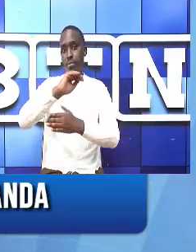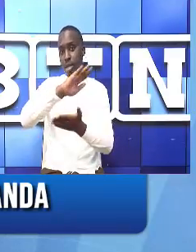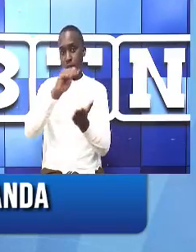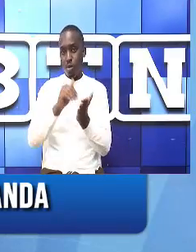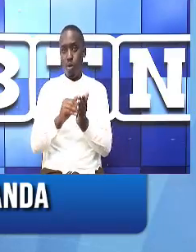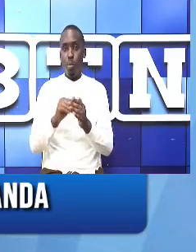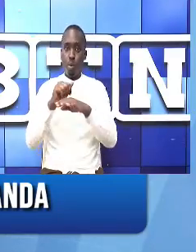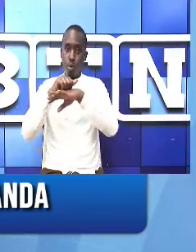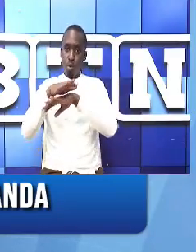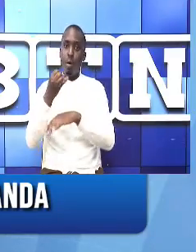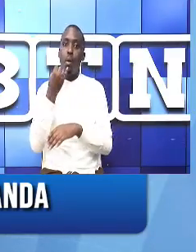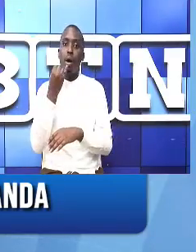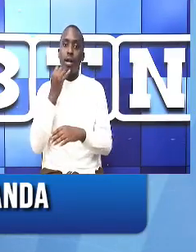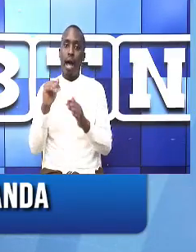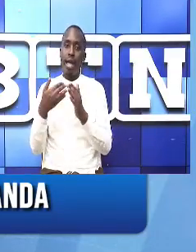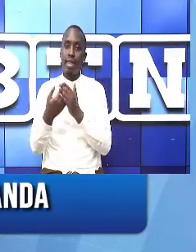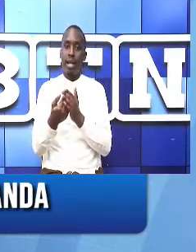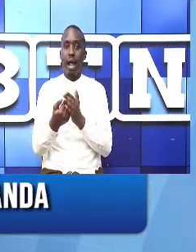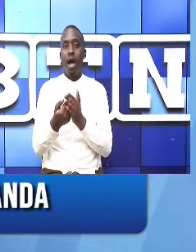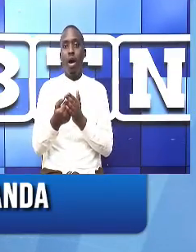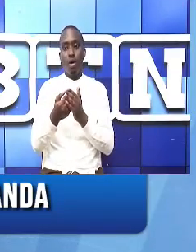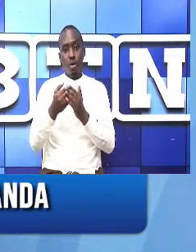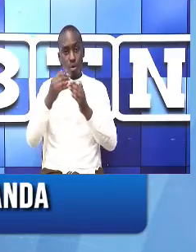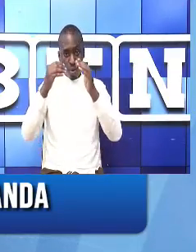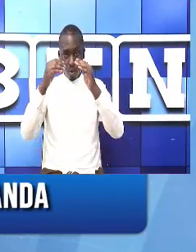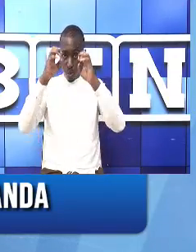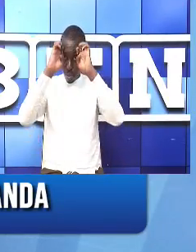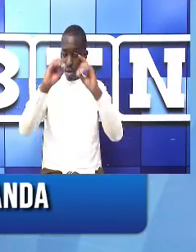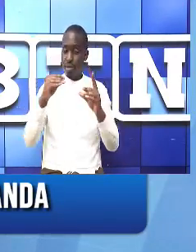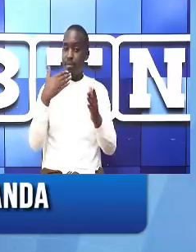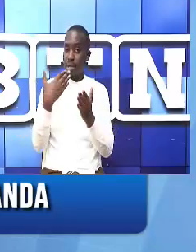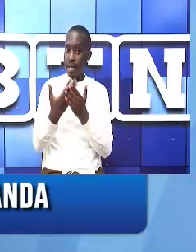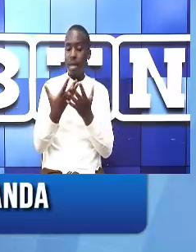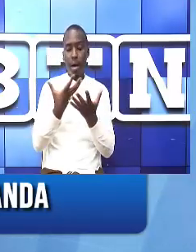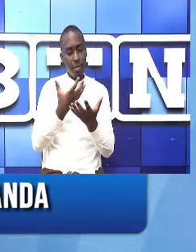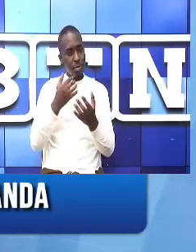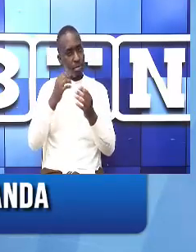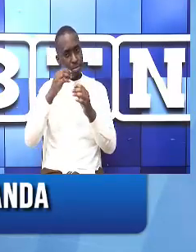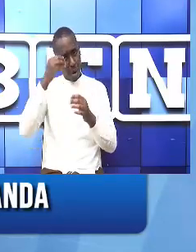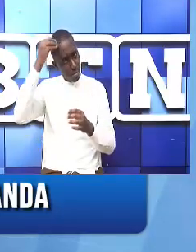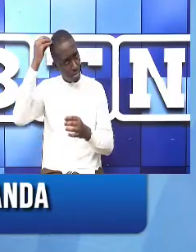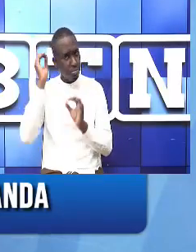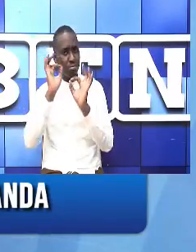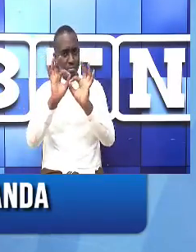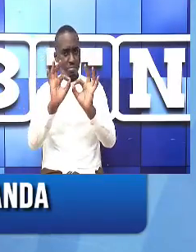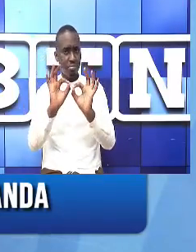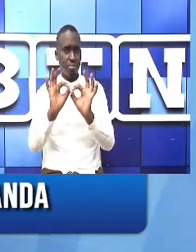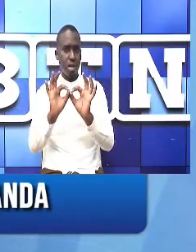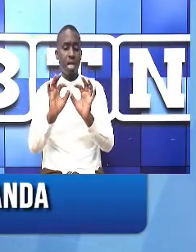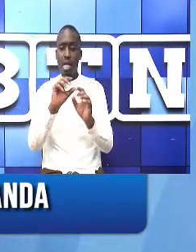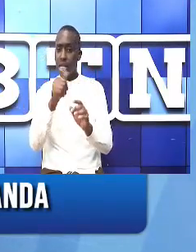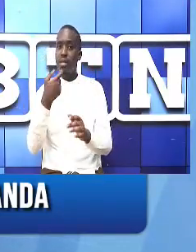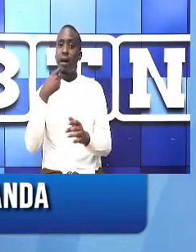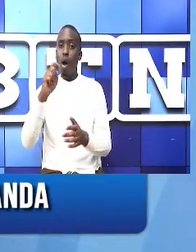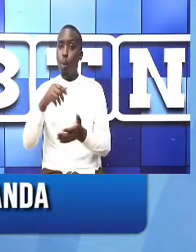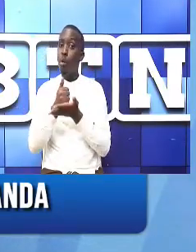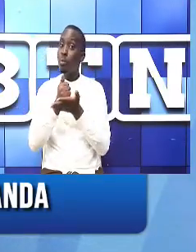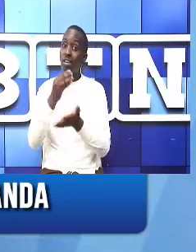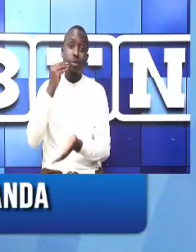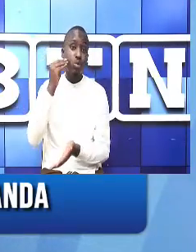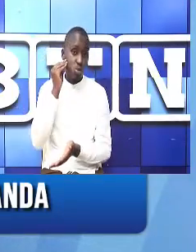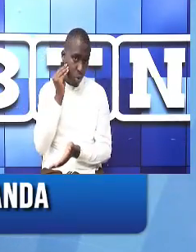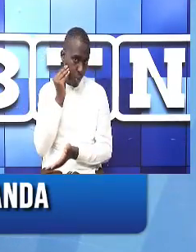wa mwana agera ku burezi bwiza uburezi bufite ireme ikindi nuko agomba no kumufasha mu rugo